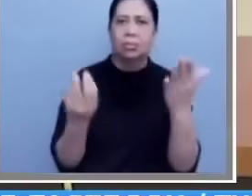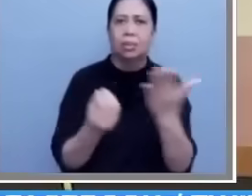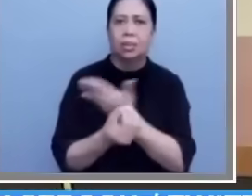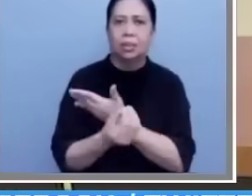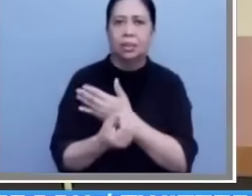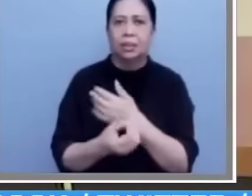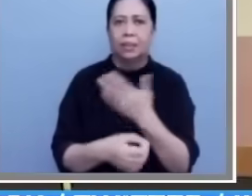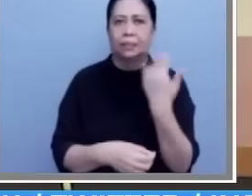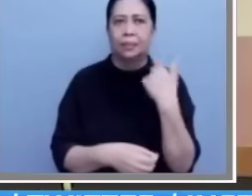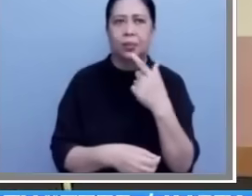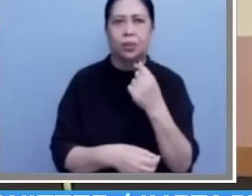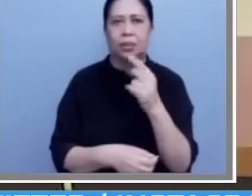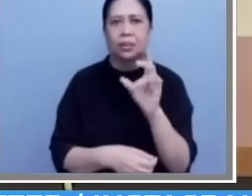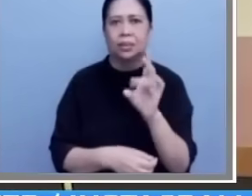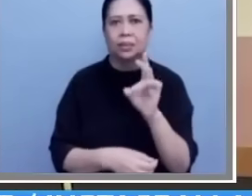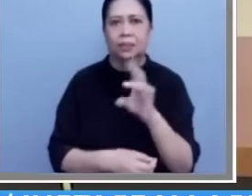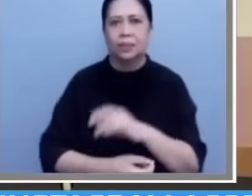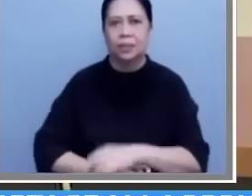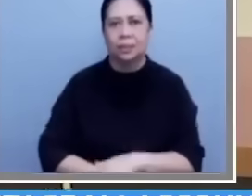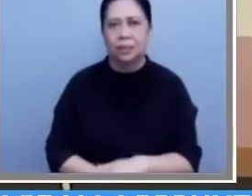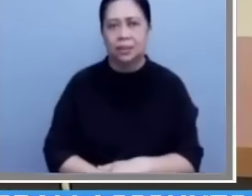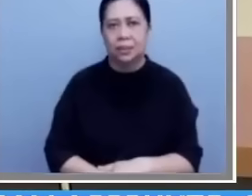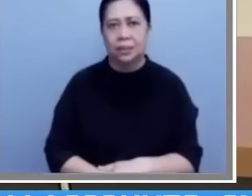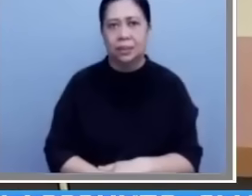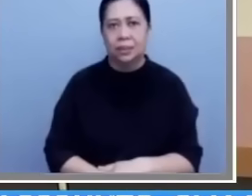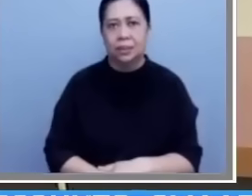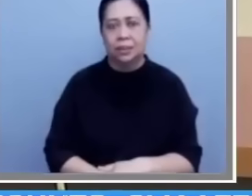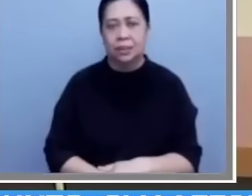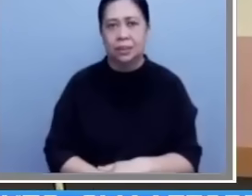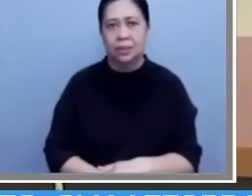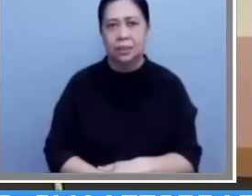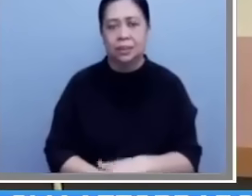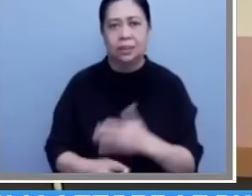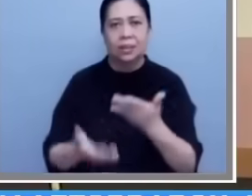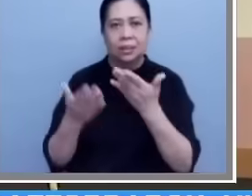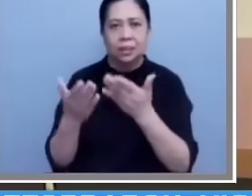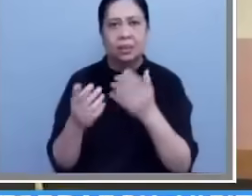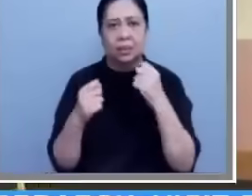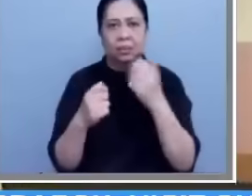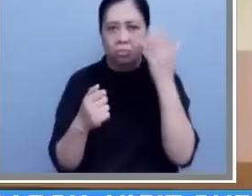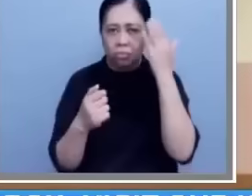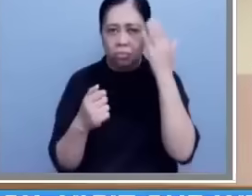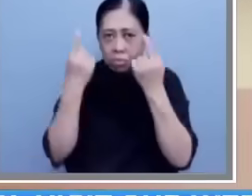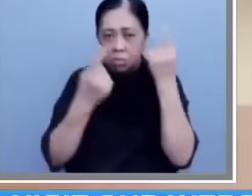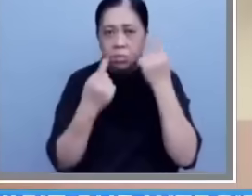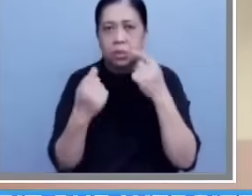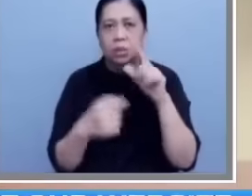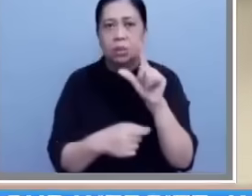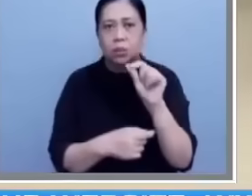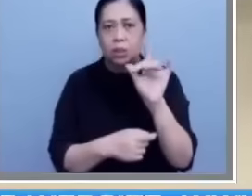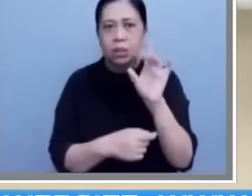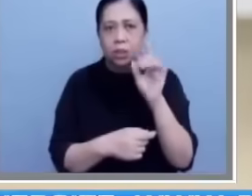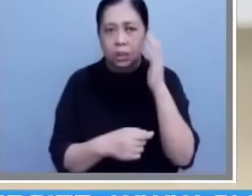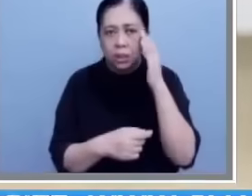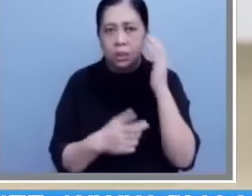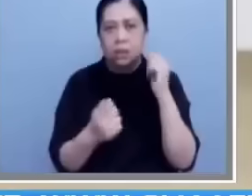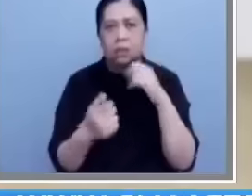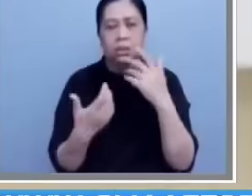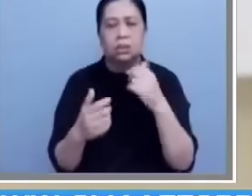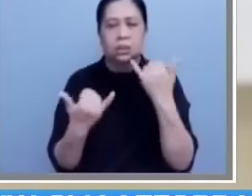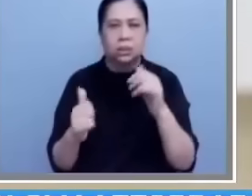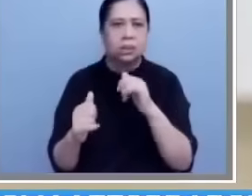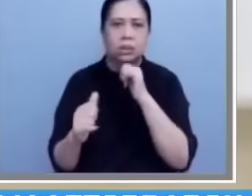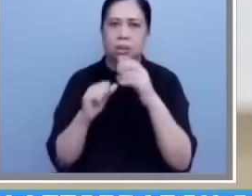as 2017, bagamat siya ay nag-file ng motion for reconsideration ng 2018, ito ay na-deny pa rin.